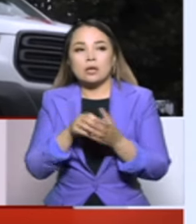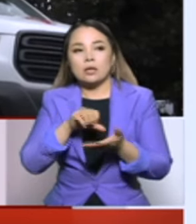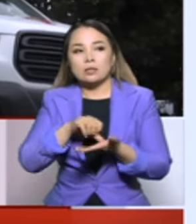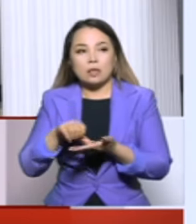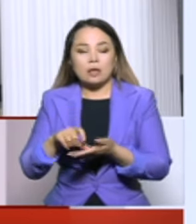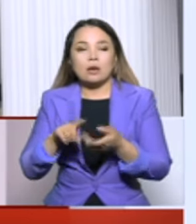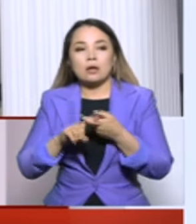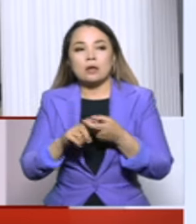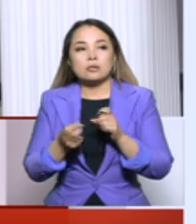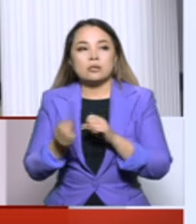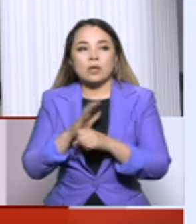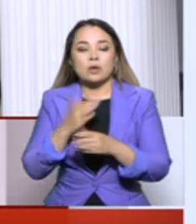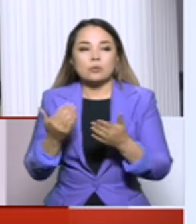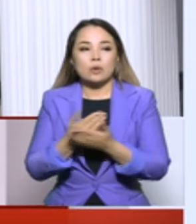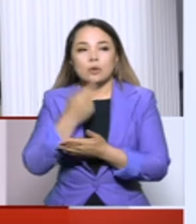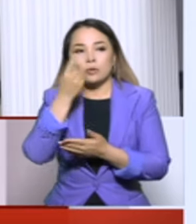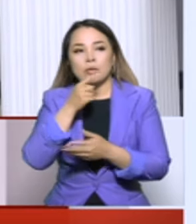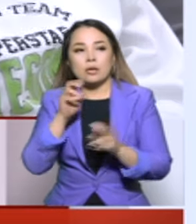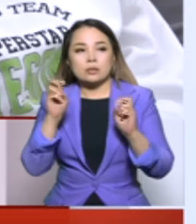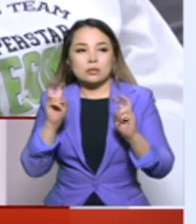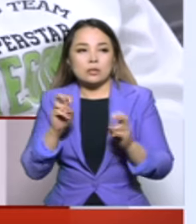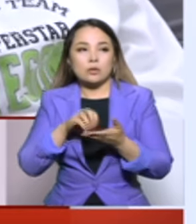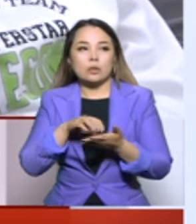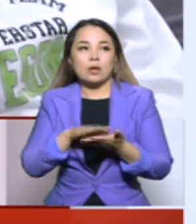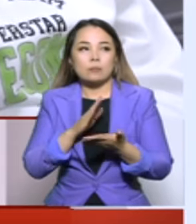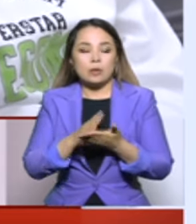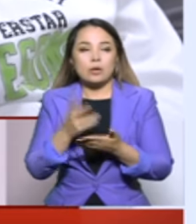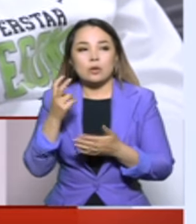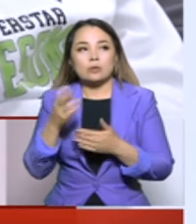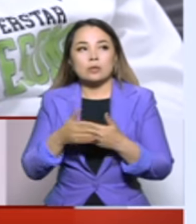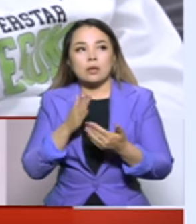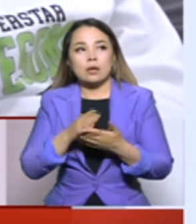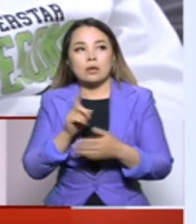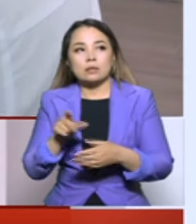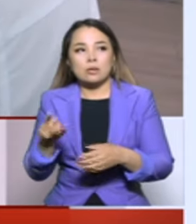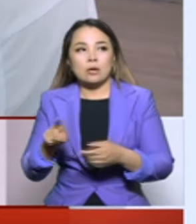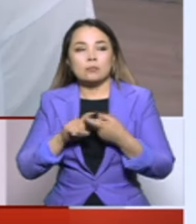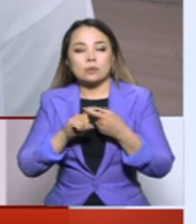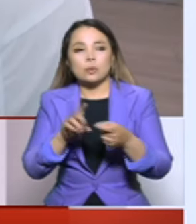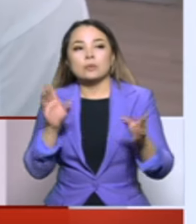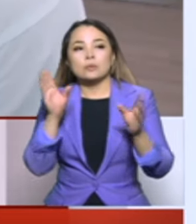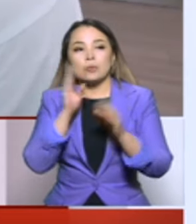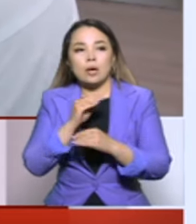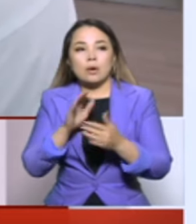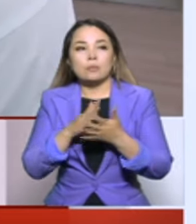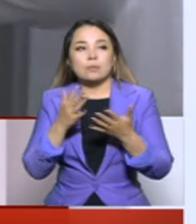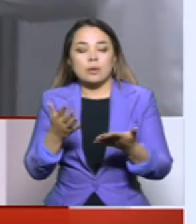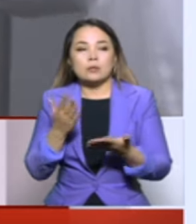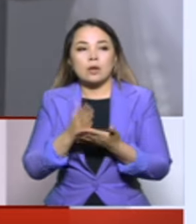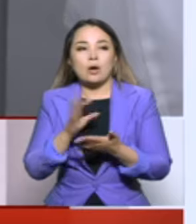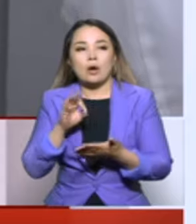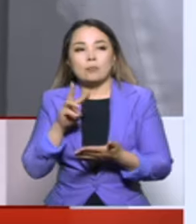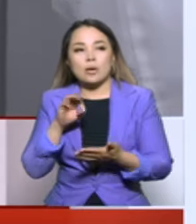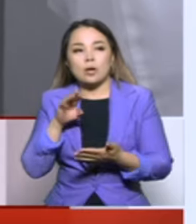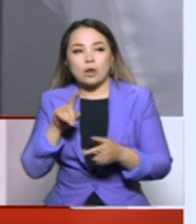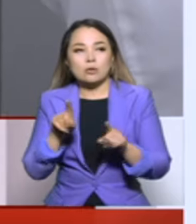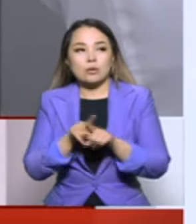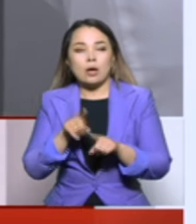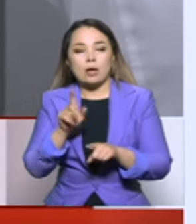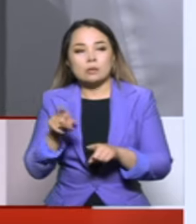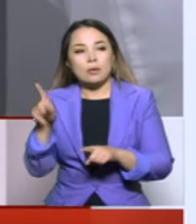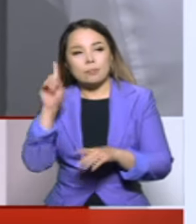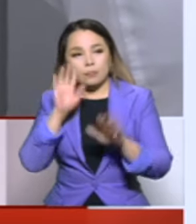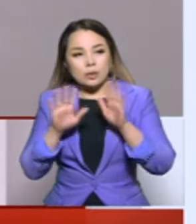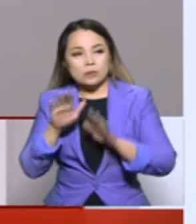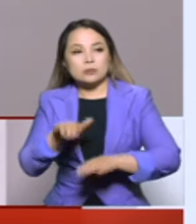аталатын коронавирустың жаңа түрі тіркелді. Қазірдің өзінде 200-ден астам адам жұқтырып үлгерген. Басты белгілері омикронға ұқсас, яғни адамның бас